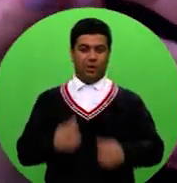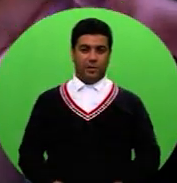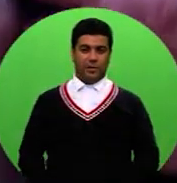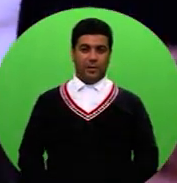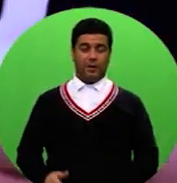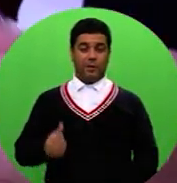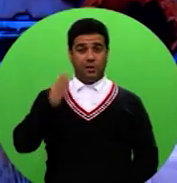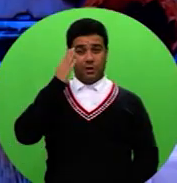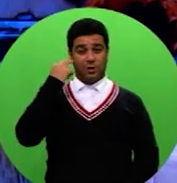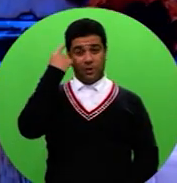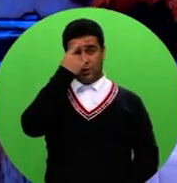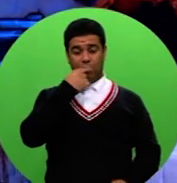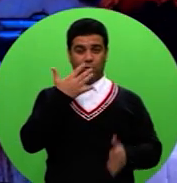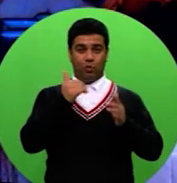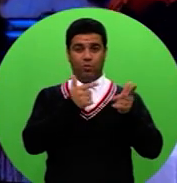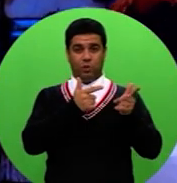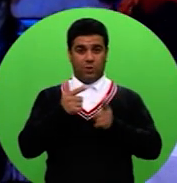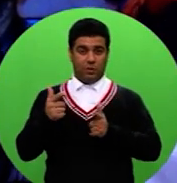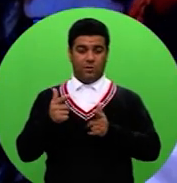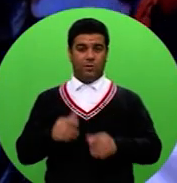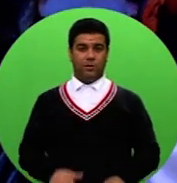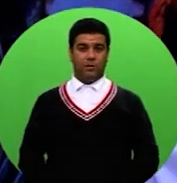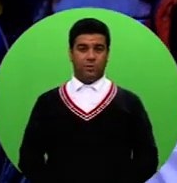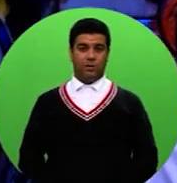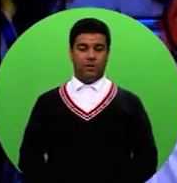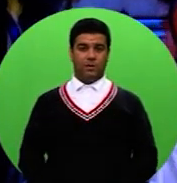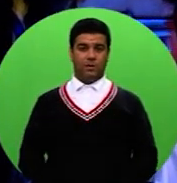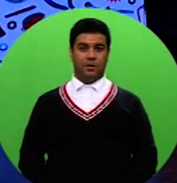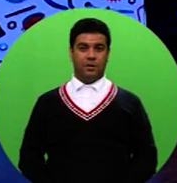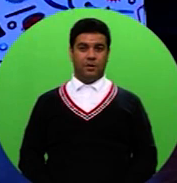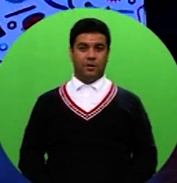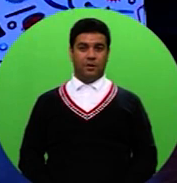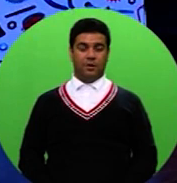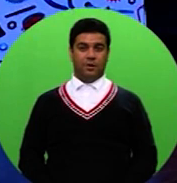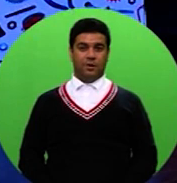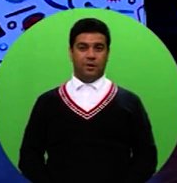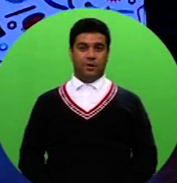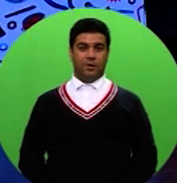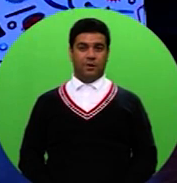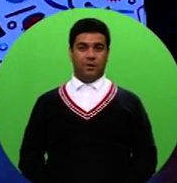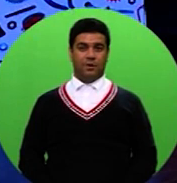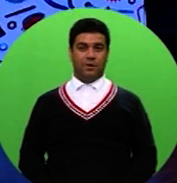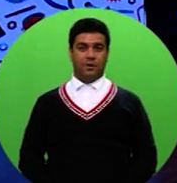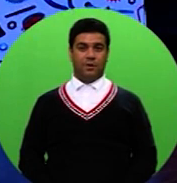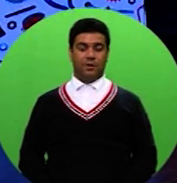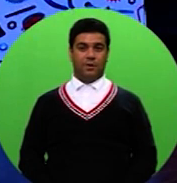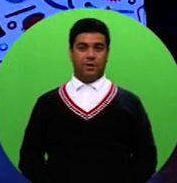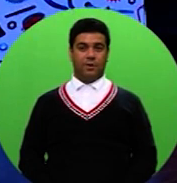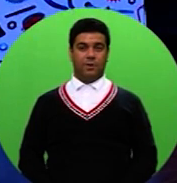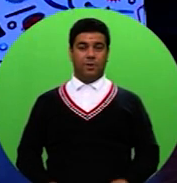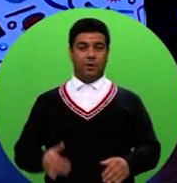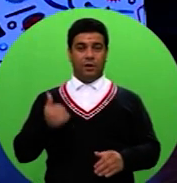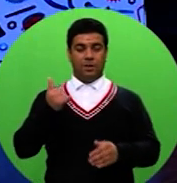получается. Голова у нас готова, ее мы отложим пока в сторонку, чтобы случайно не испортить,